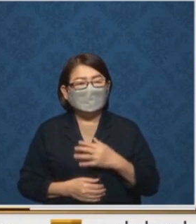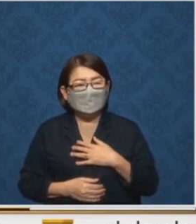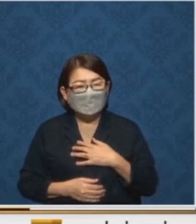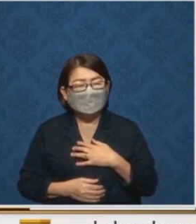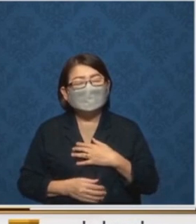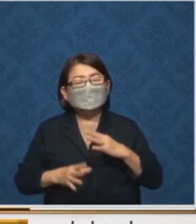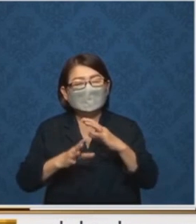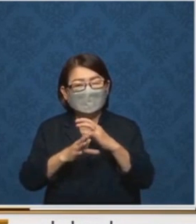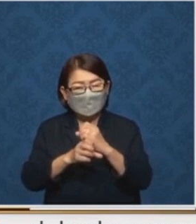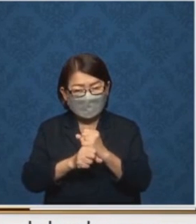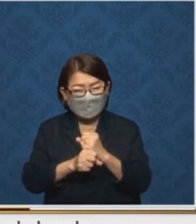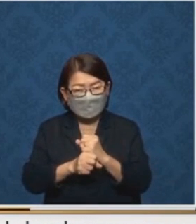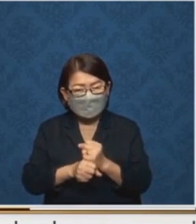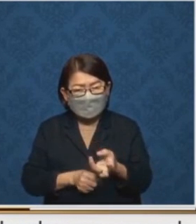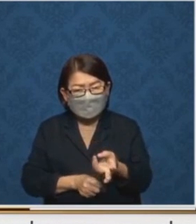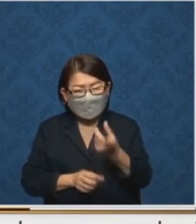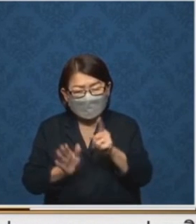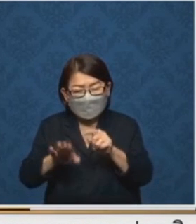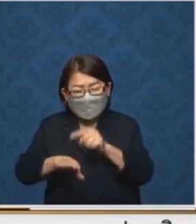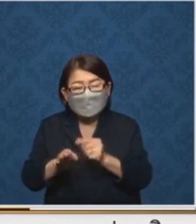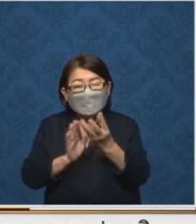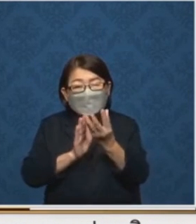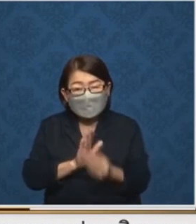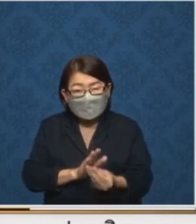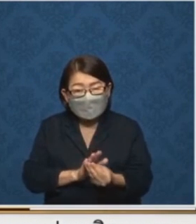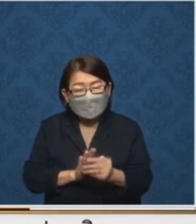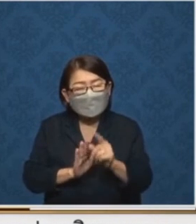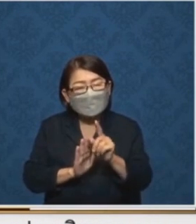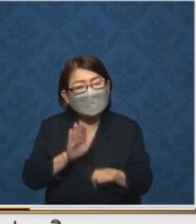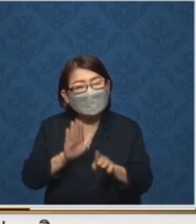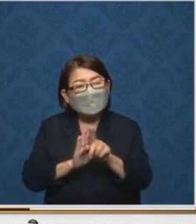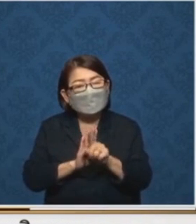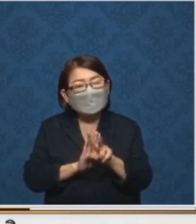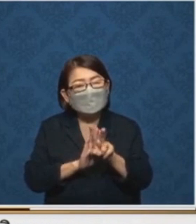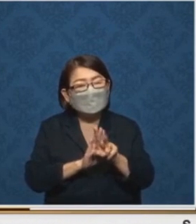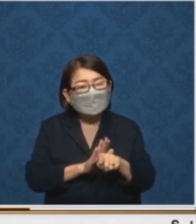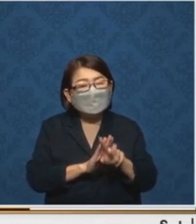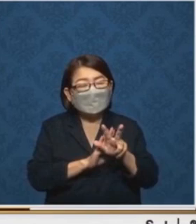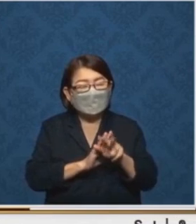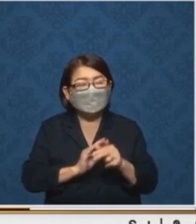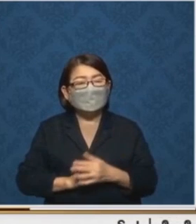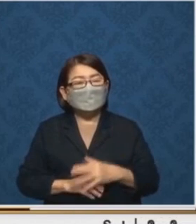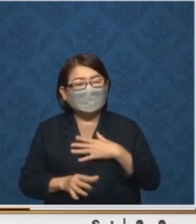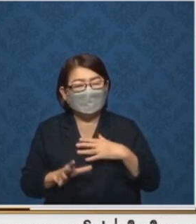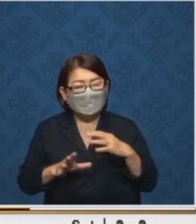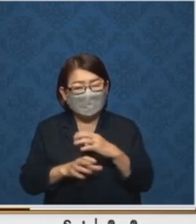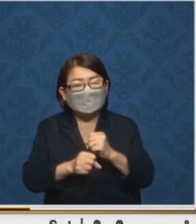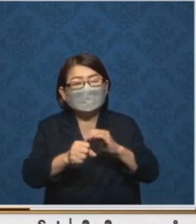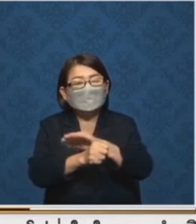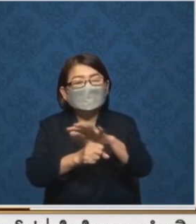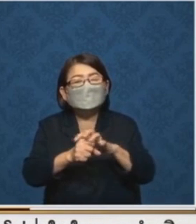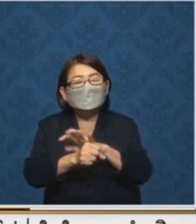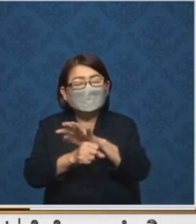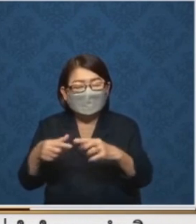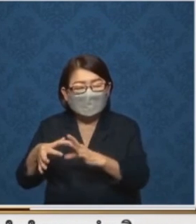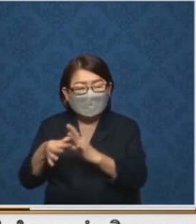ท่านต่ไปครั ท่านพี่จารณครั ภักกาวไ่ครับเชิญครับท่านประทานท